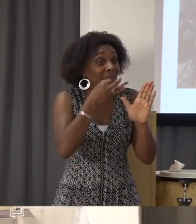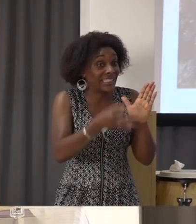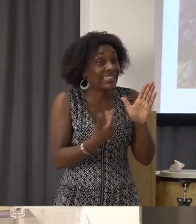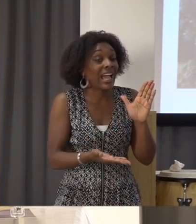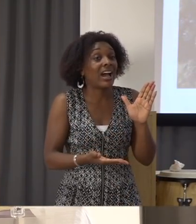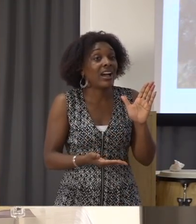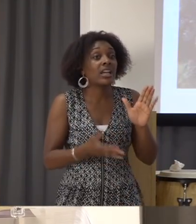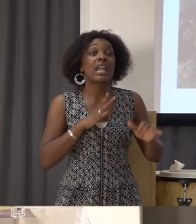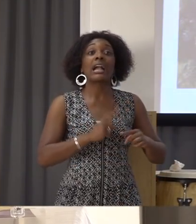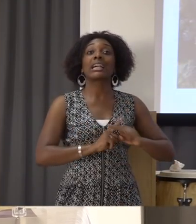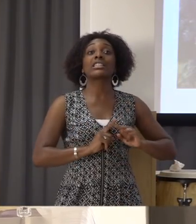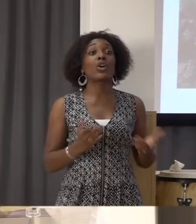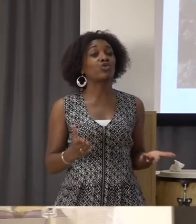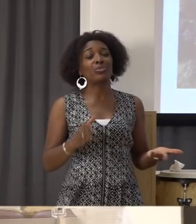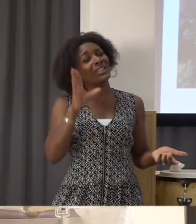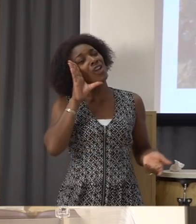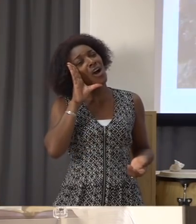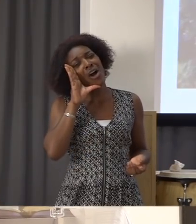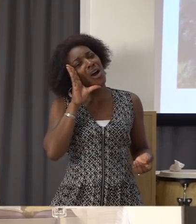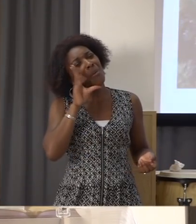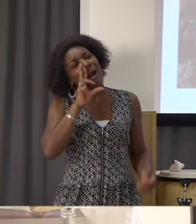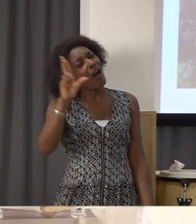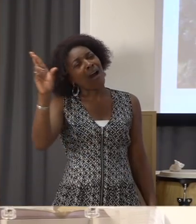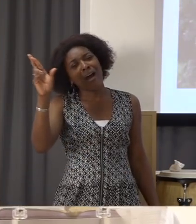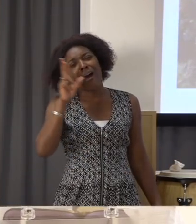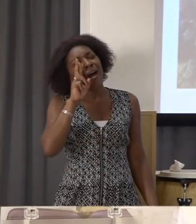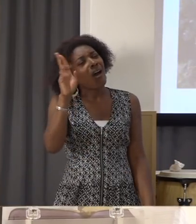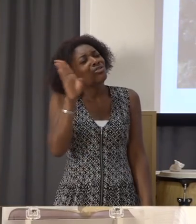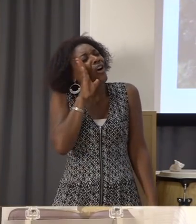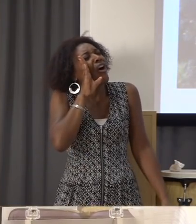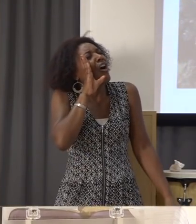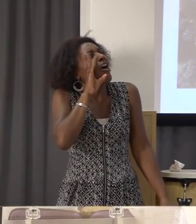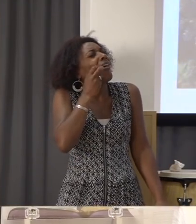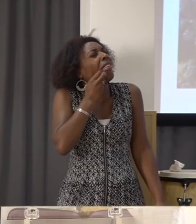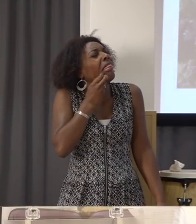Il y a des chrétiens aujourd'hui qui dorment. Ils dorment complètement.